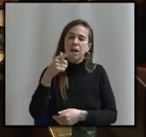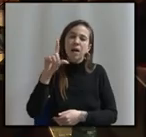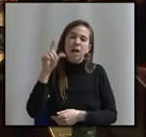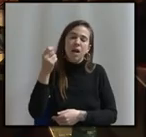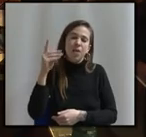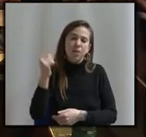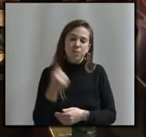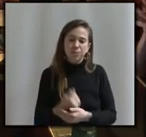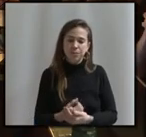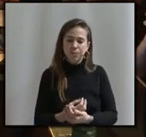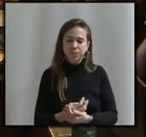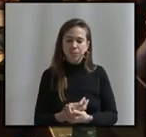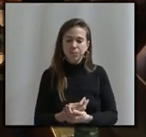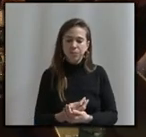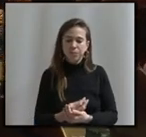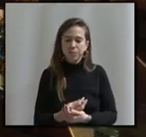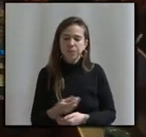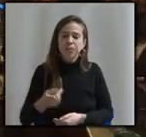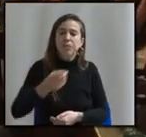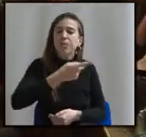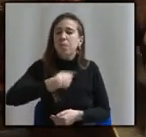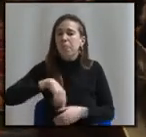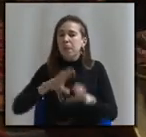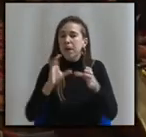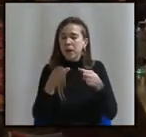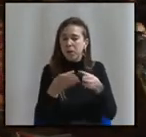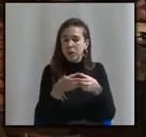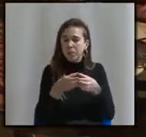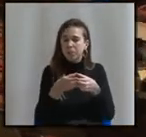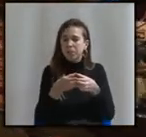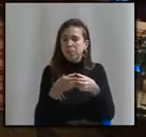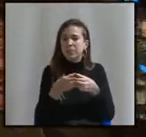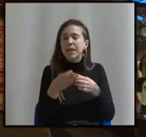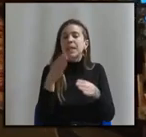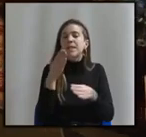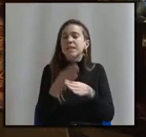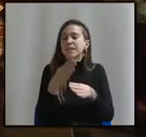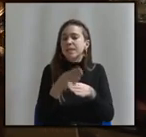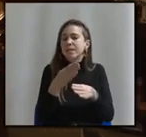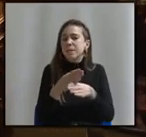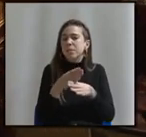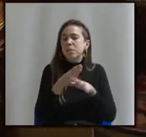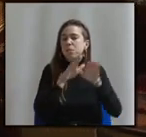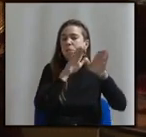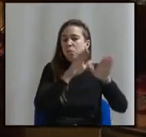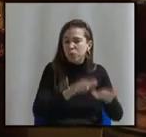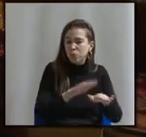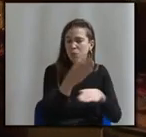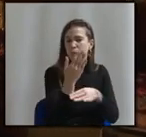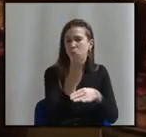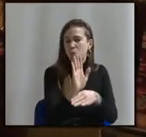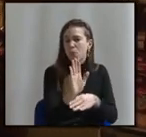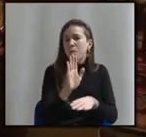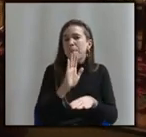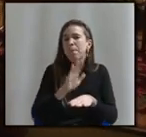Bé, des del nostre grup municipal de Som-hi estarem sempre al costat de totes aquelles iniciatives que serveixin per garantir